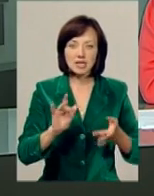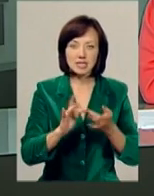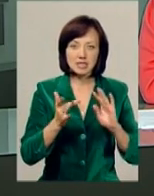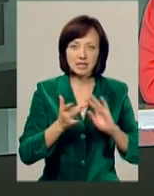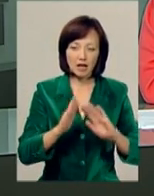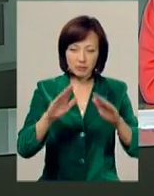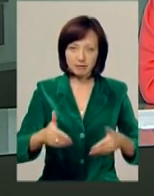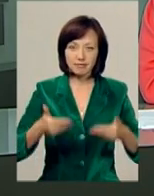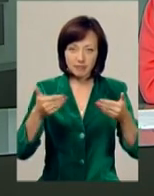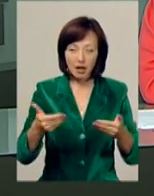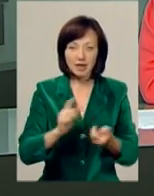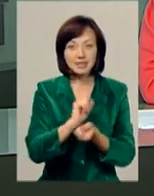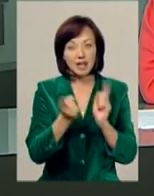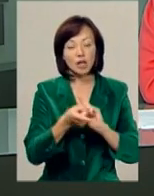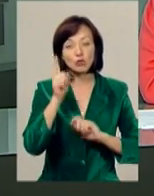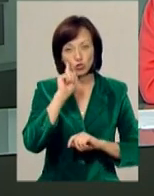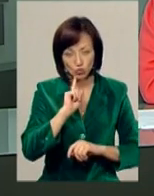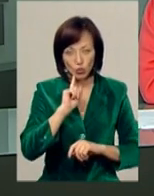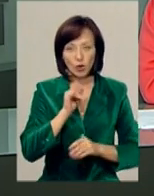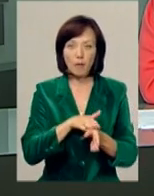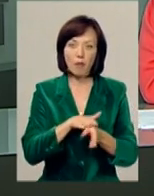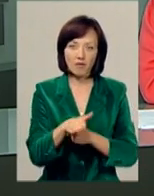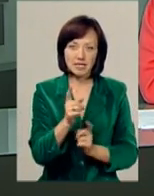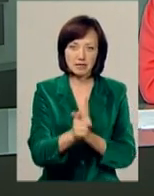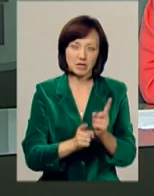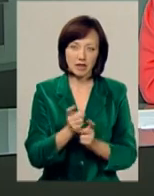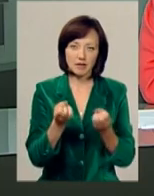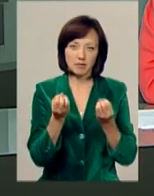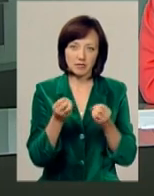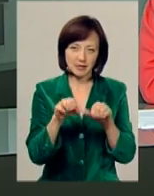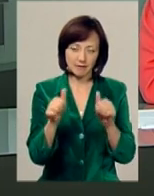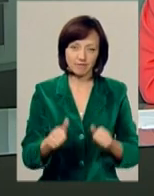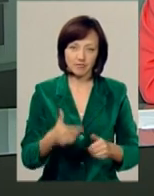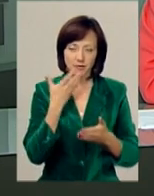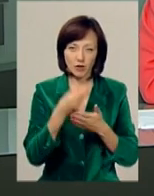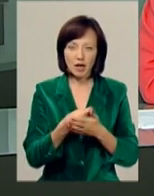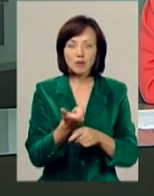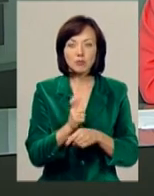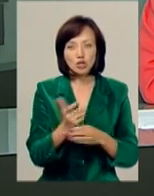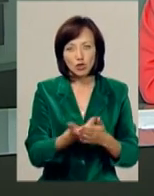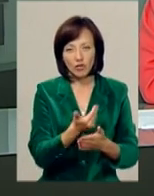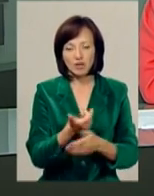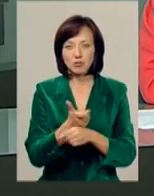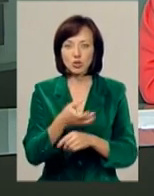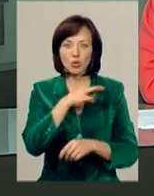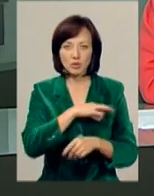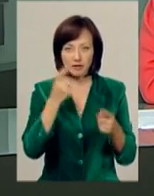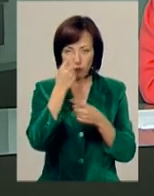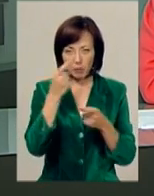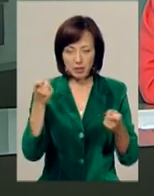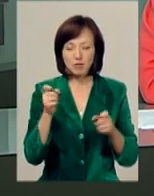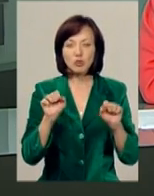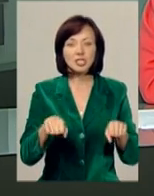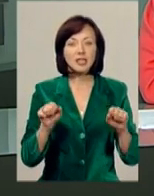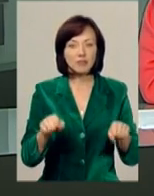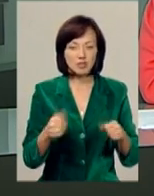інтернеті стала непросто зручною а повністю змінила своє обличчя відтепер більше новин більше корисної інформації та